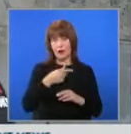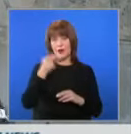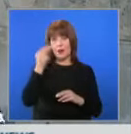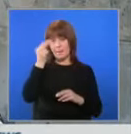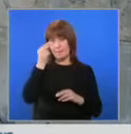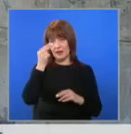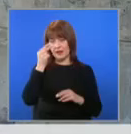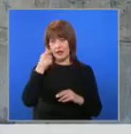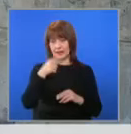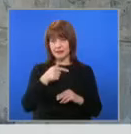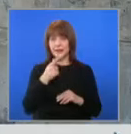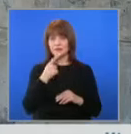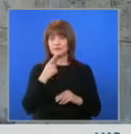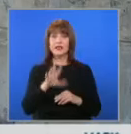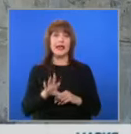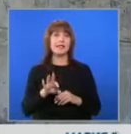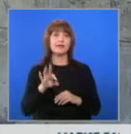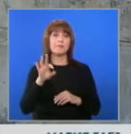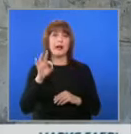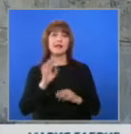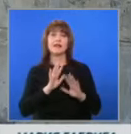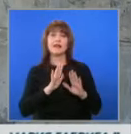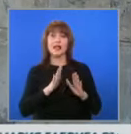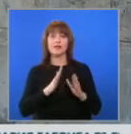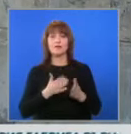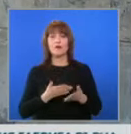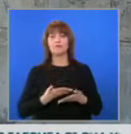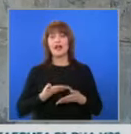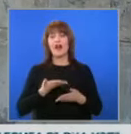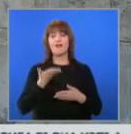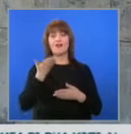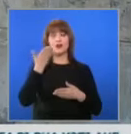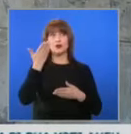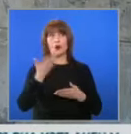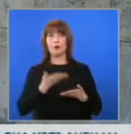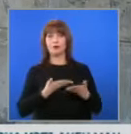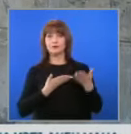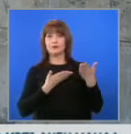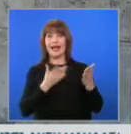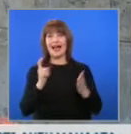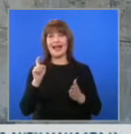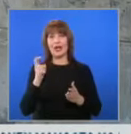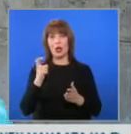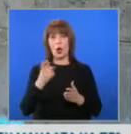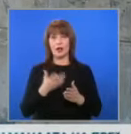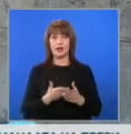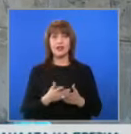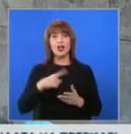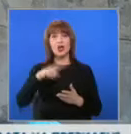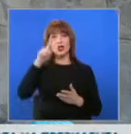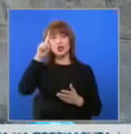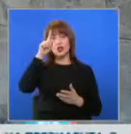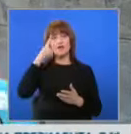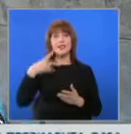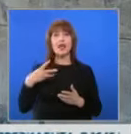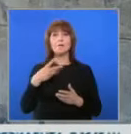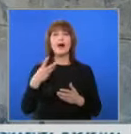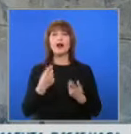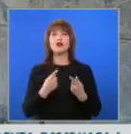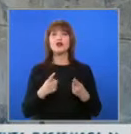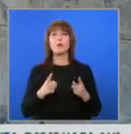Българска патриаршия, единодушно бе избран негово високо пресвещенство, врачански митрополит Григорий. А Софийска епархия кой ще